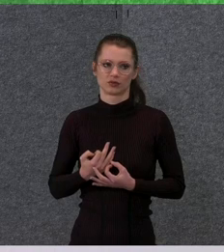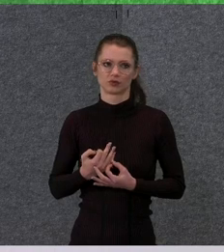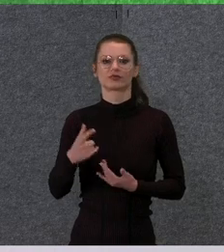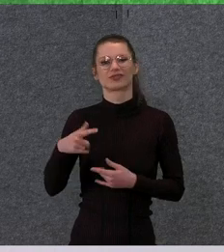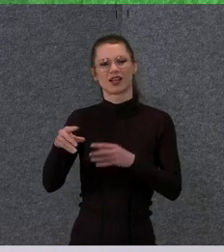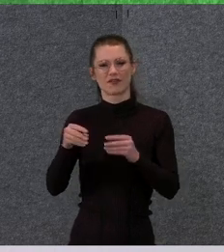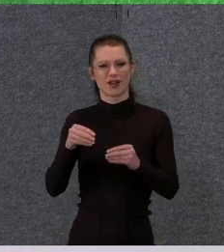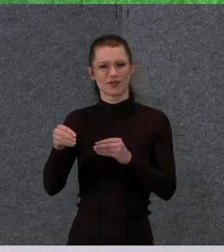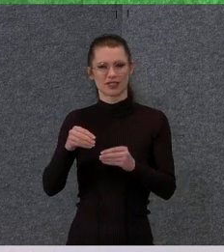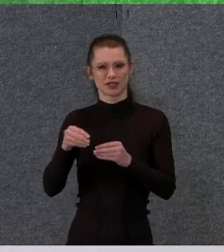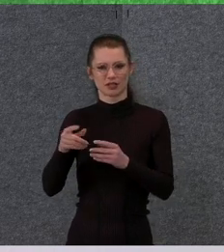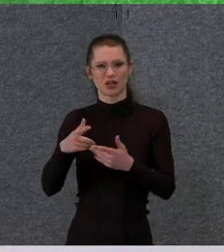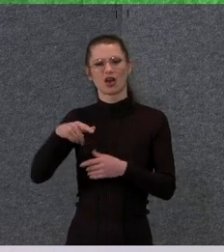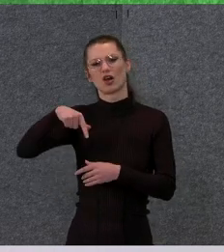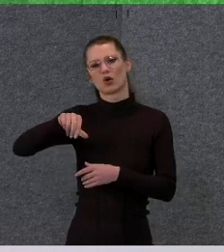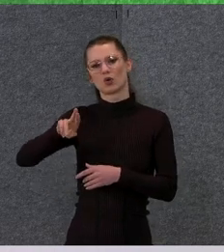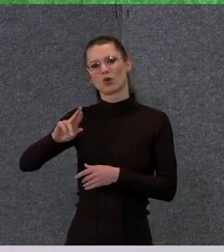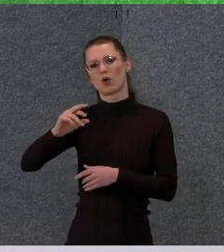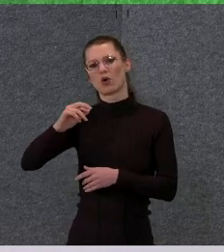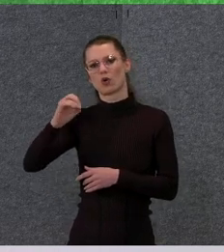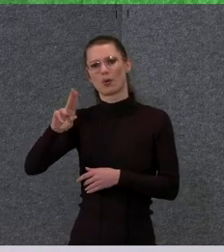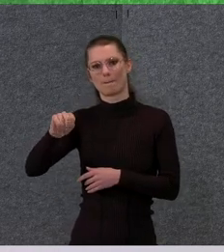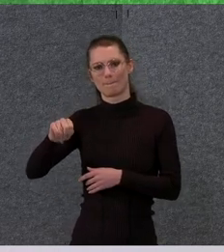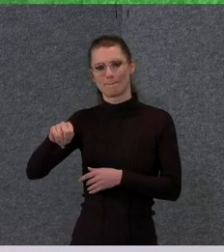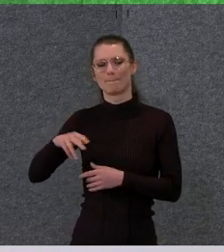dieses qualifizierte Quorum oder diese qualifizierte